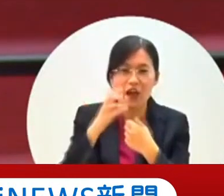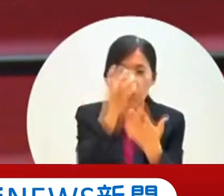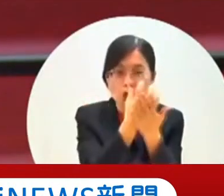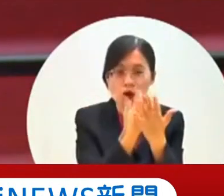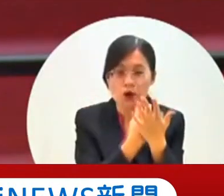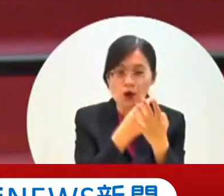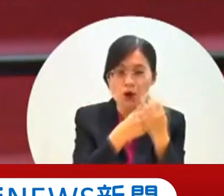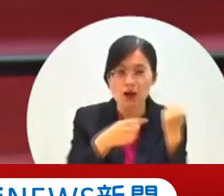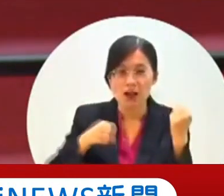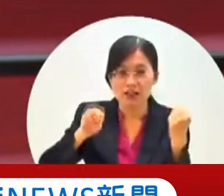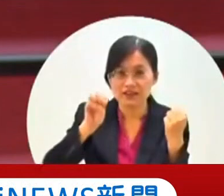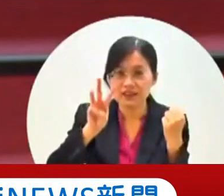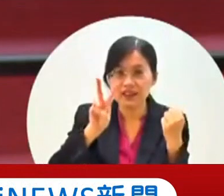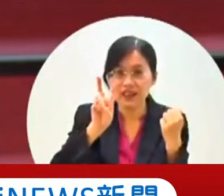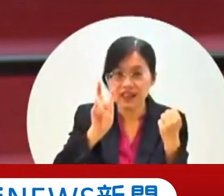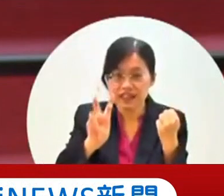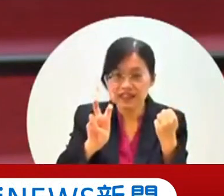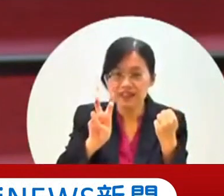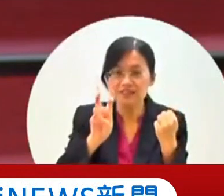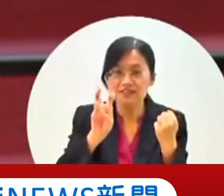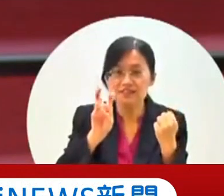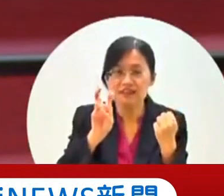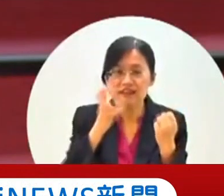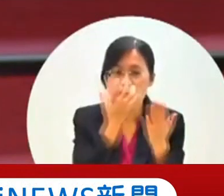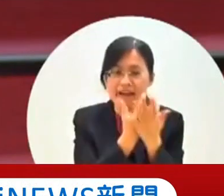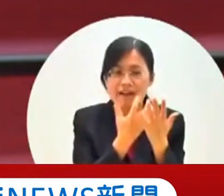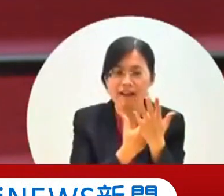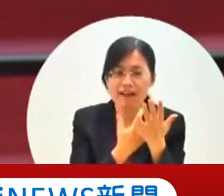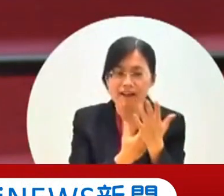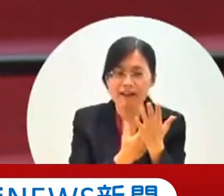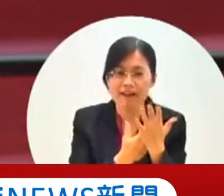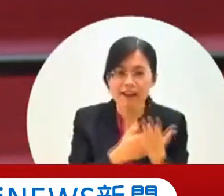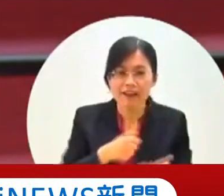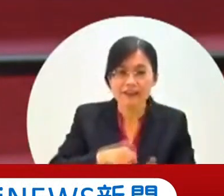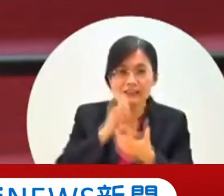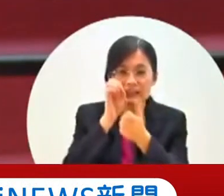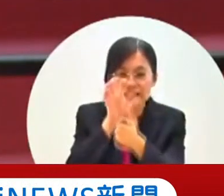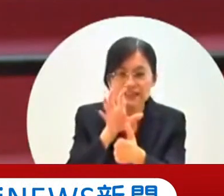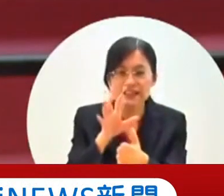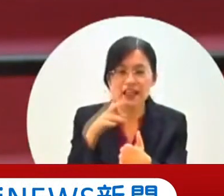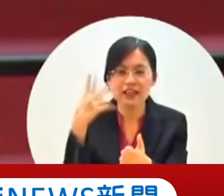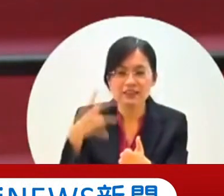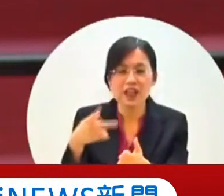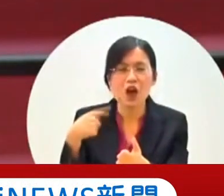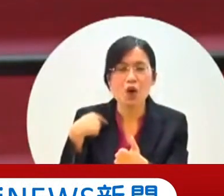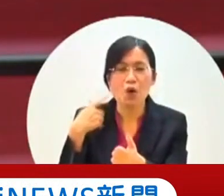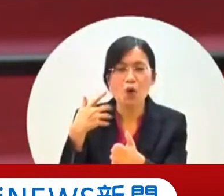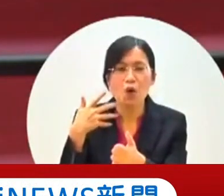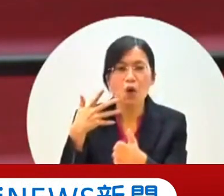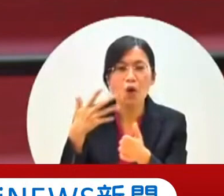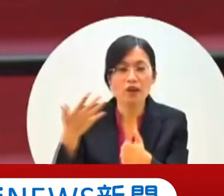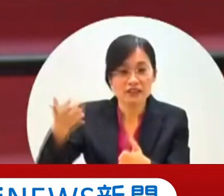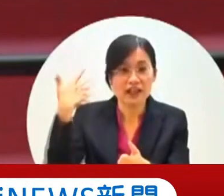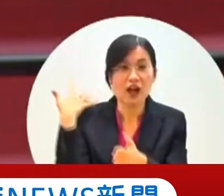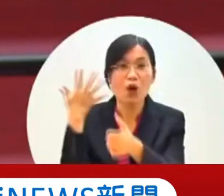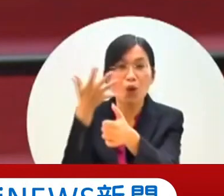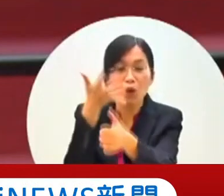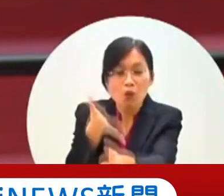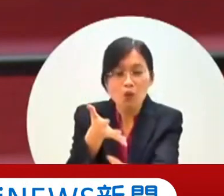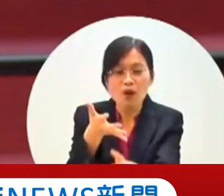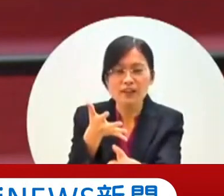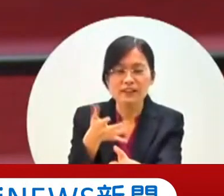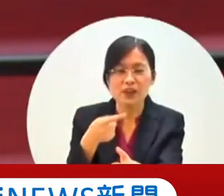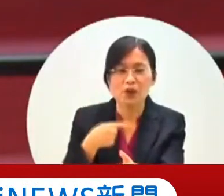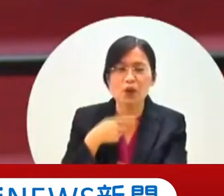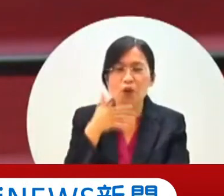320个字的四点提示，跟上一次我质询的一小段内容放到GPT 里